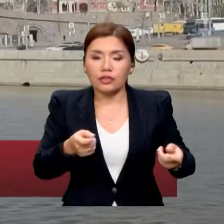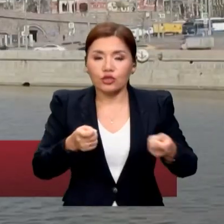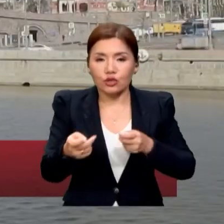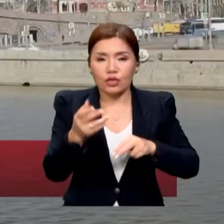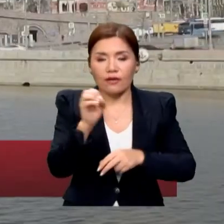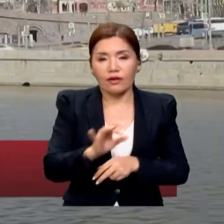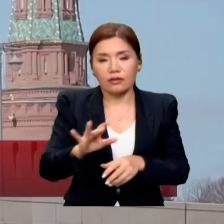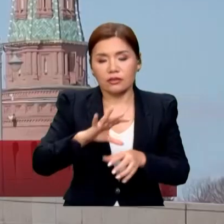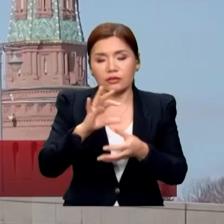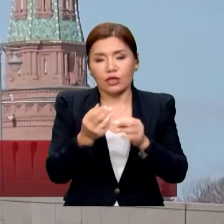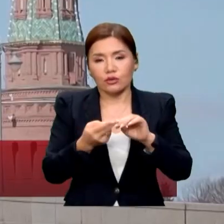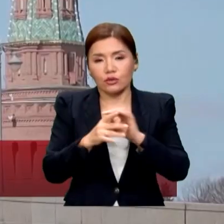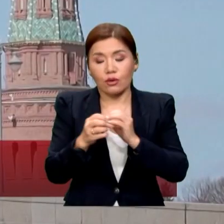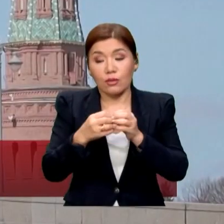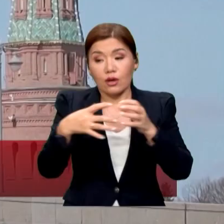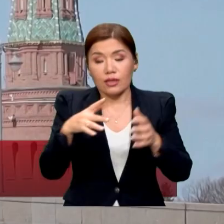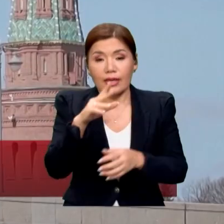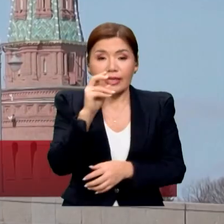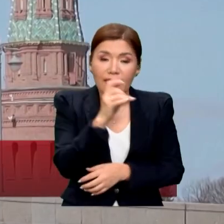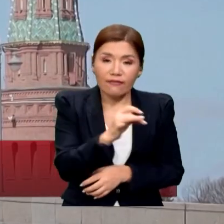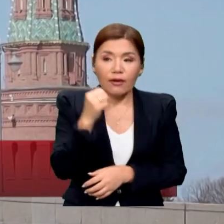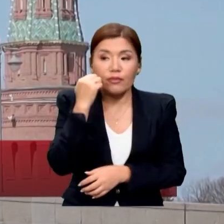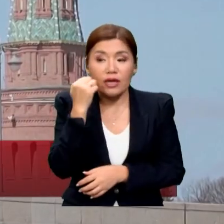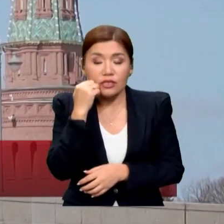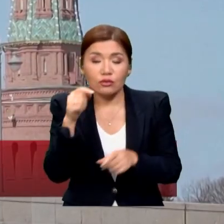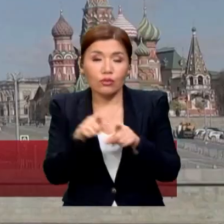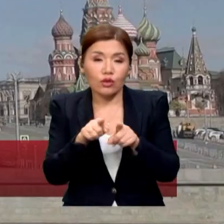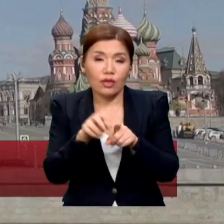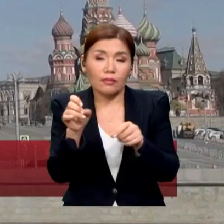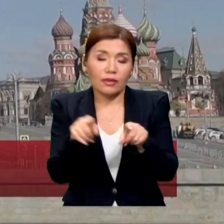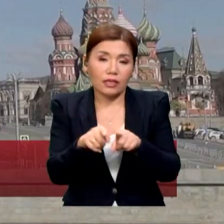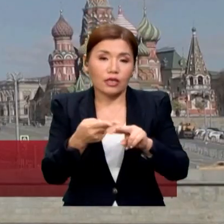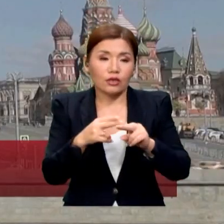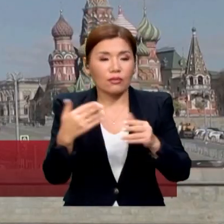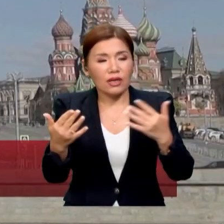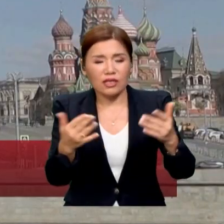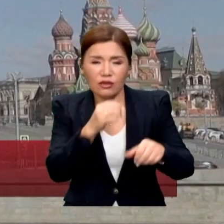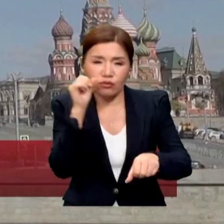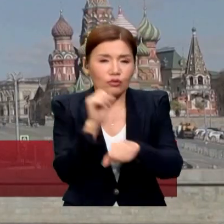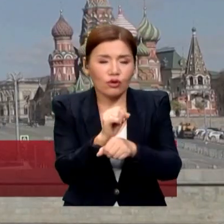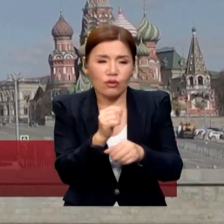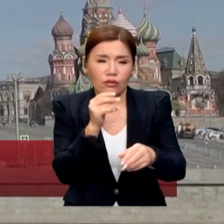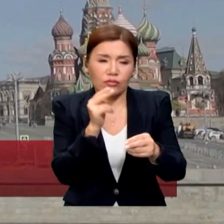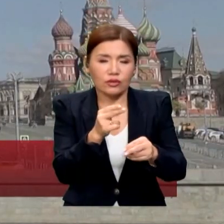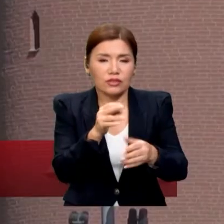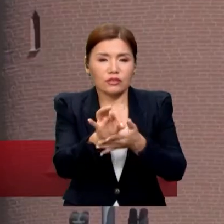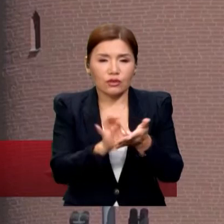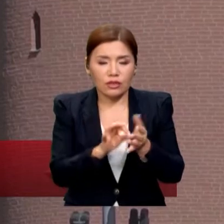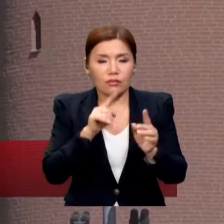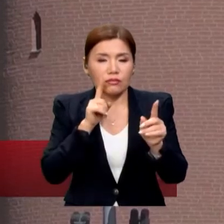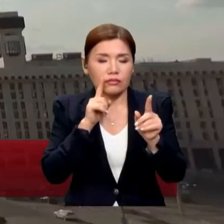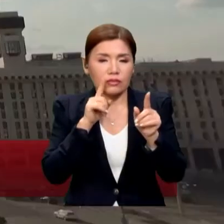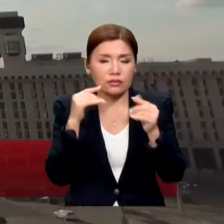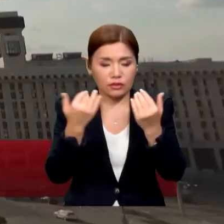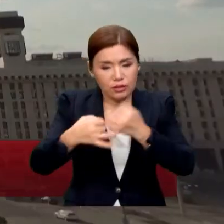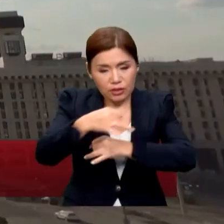Европейском Союзе. Что касается конфликта между Киевом и Москвой, то премьер Венгрии призвал стороны прекратить огонь и срочно сесть за стол